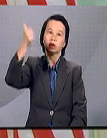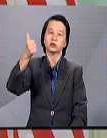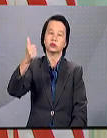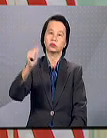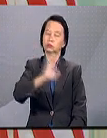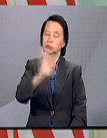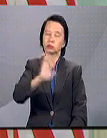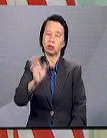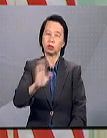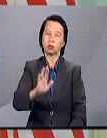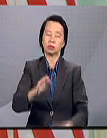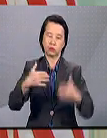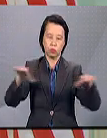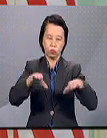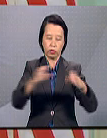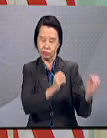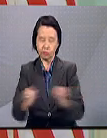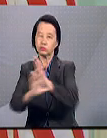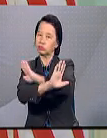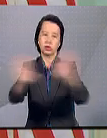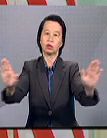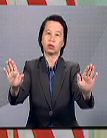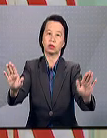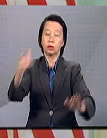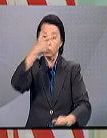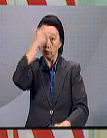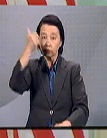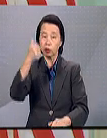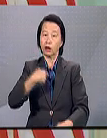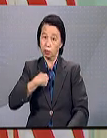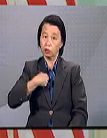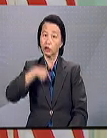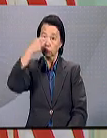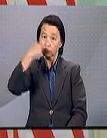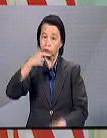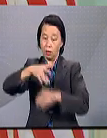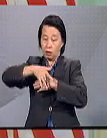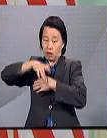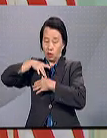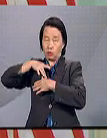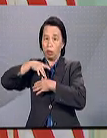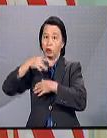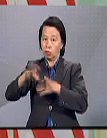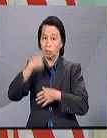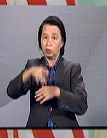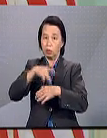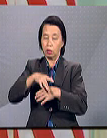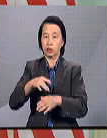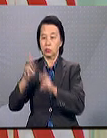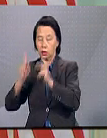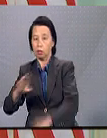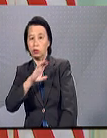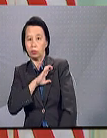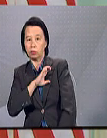tidak meneruskan penganjurannya. Kerana seperti saya sebutkan daripada awal lagi, bahawa pihak PDRM